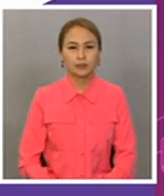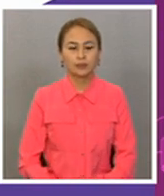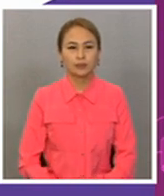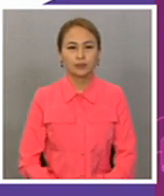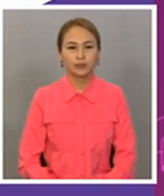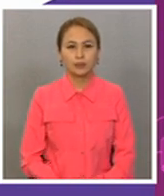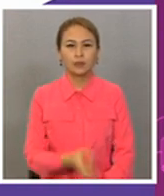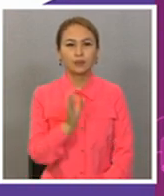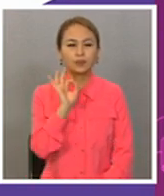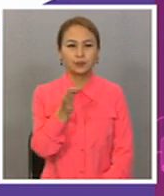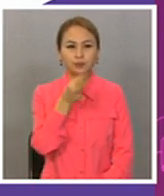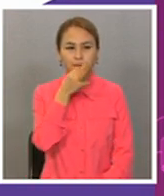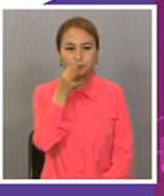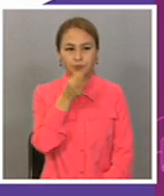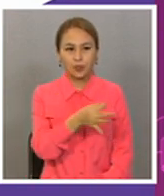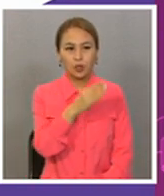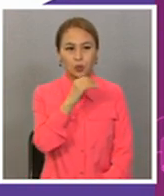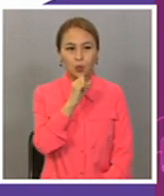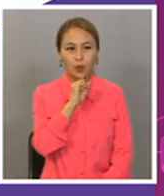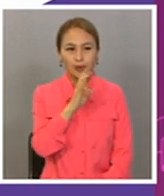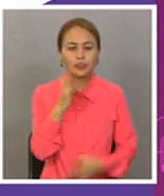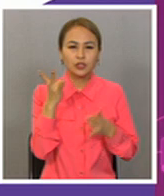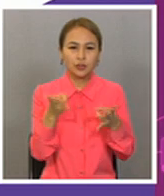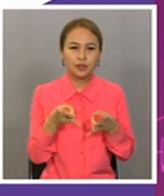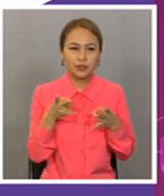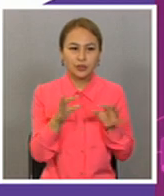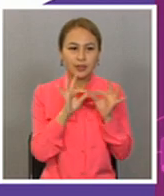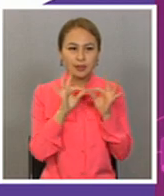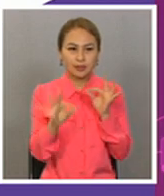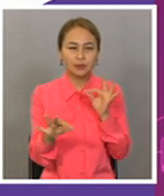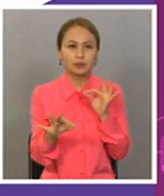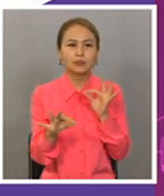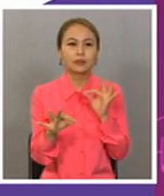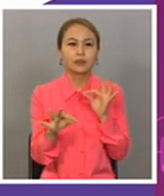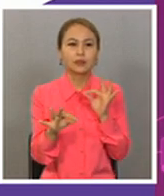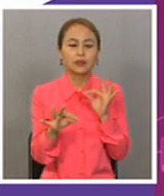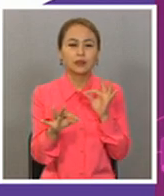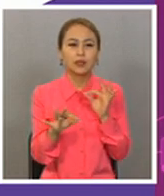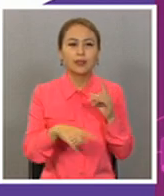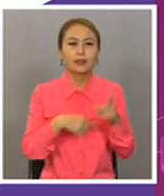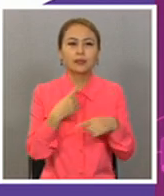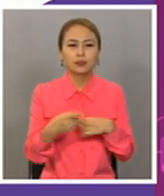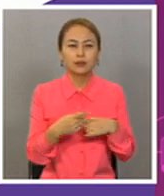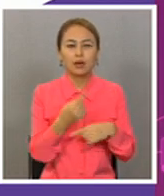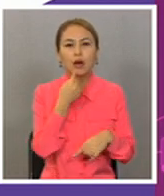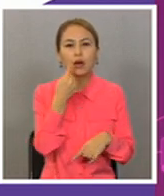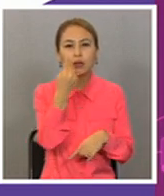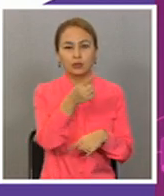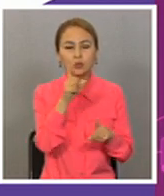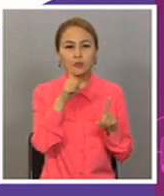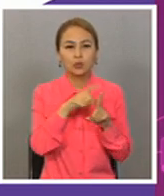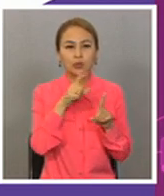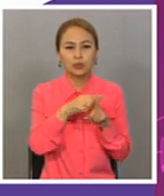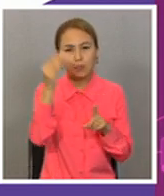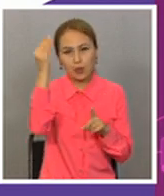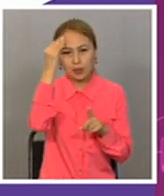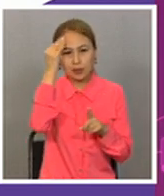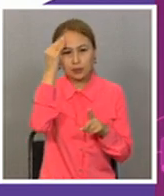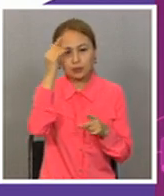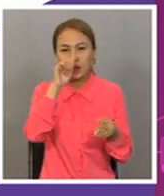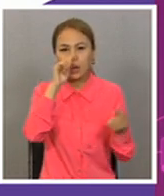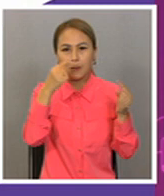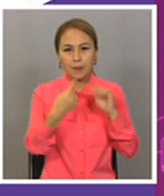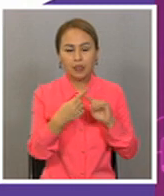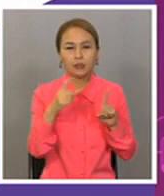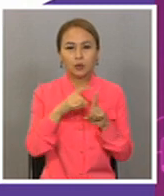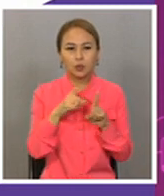Дұрыс айтасыңдар. Жуан жінішке. Келесі. Алыс сөз не? Мағынасы қарама-қарсы